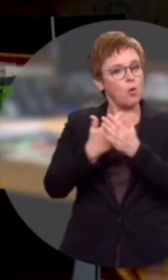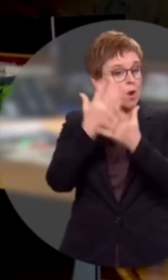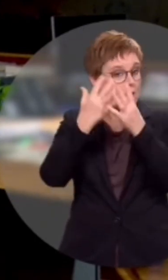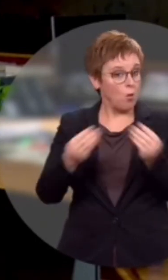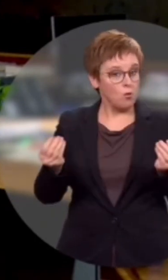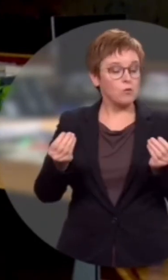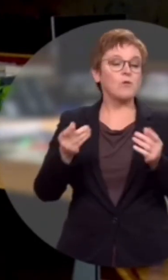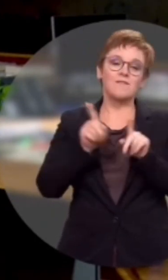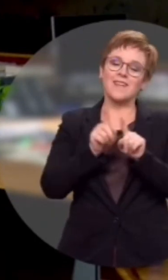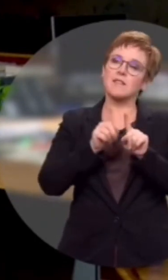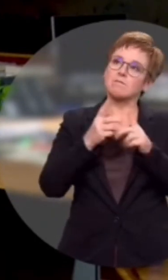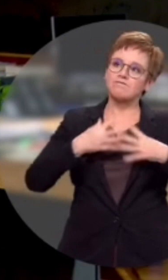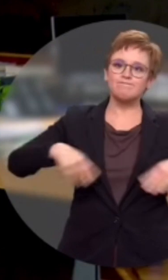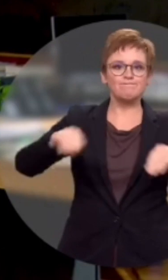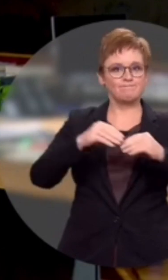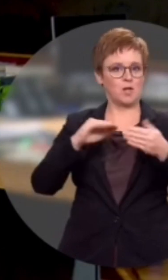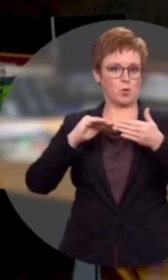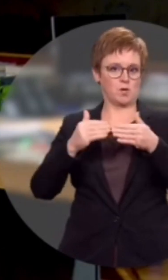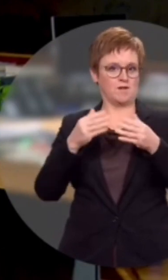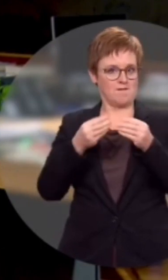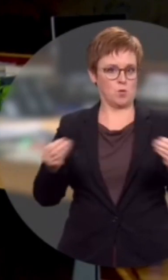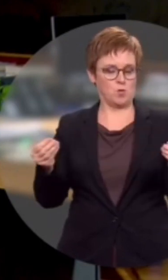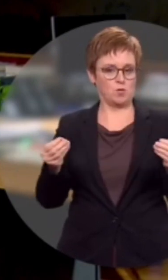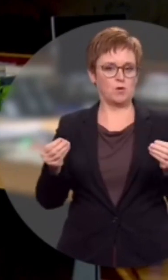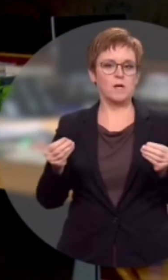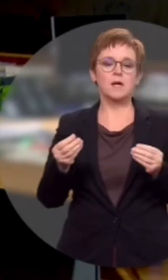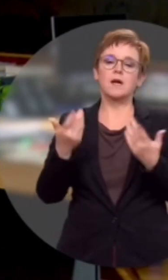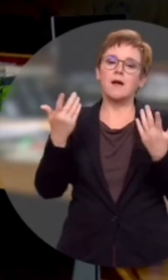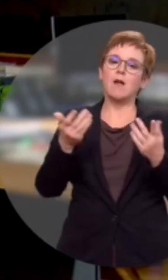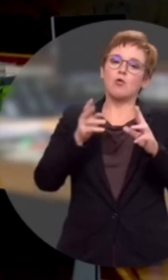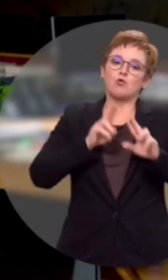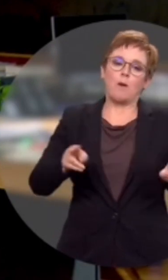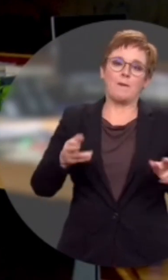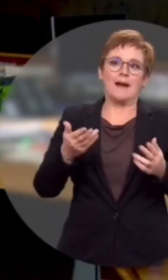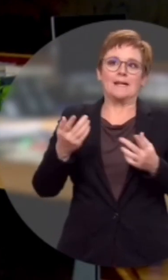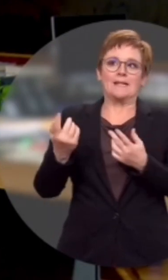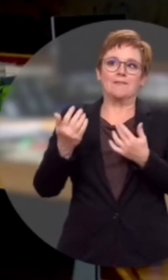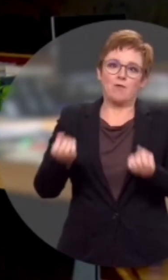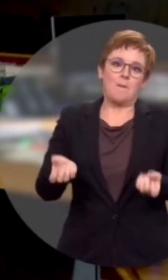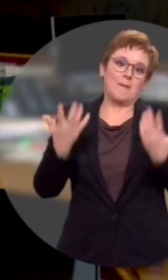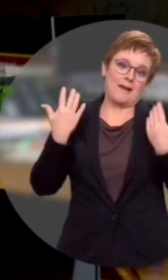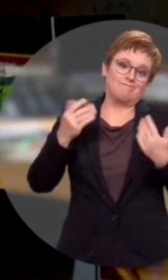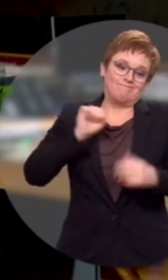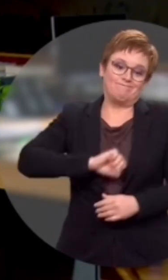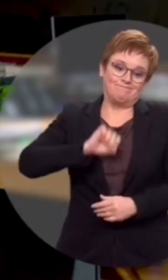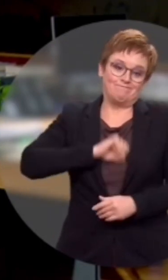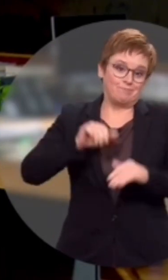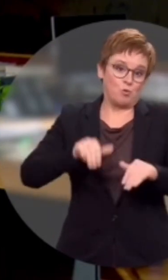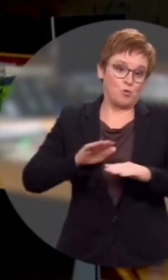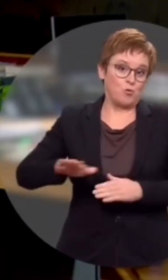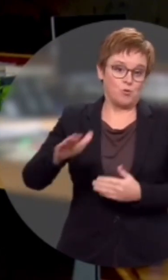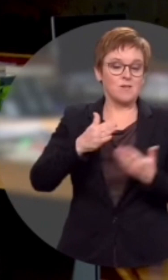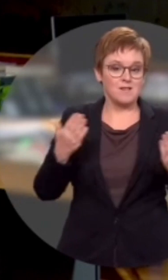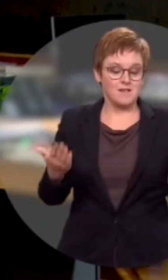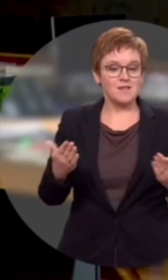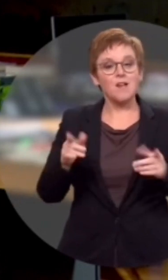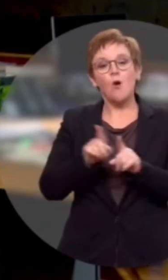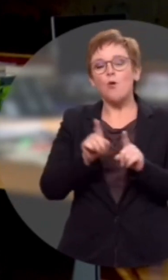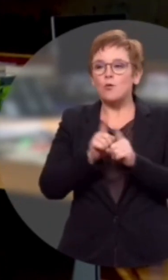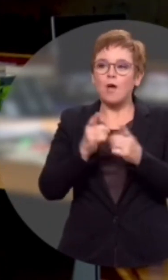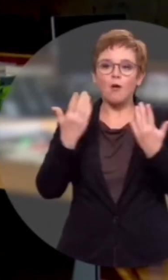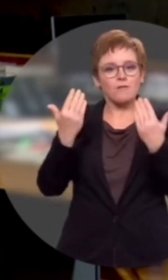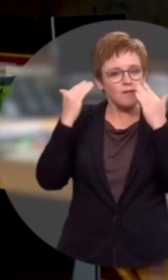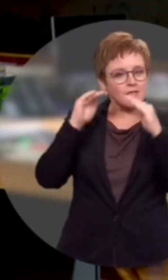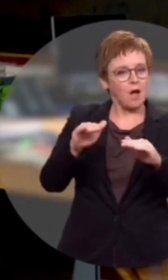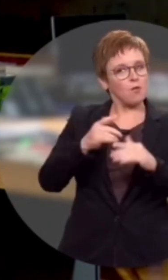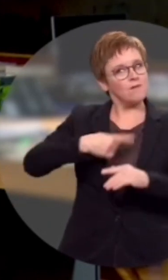im Konstruktiven finden, die Uneindeutigkeit aushalten und uns auf die Dinge verlassen, auf denen